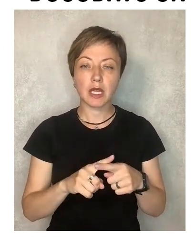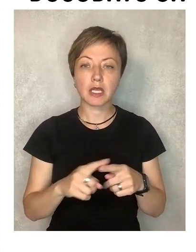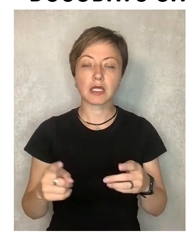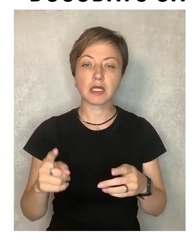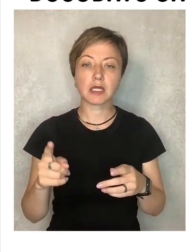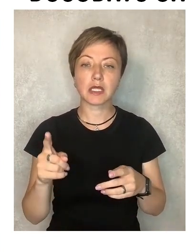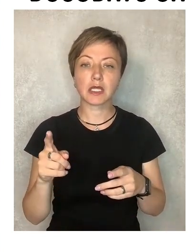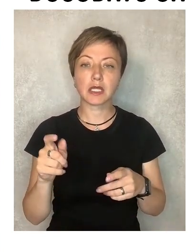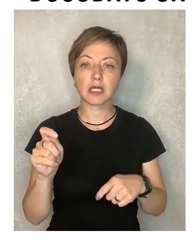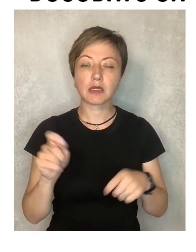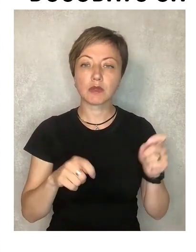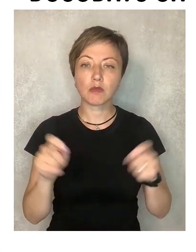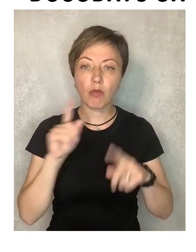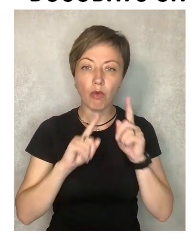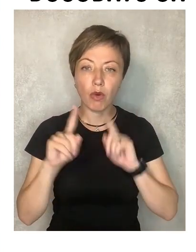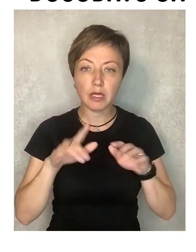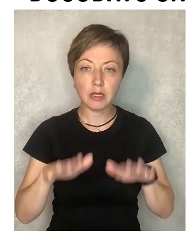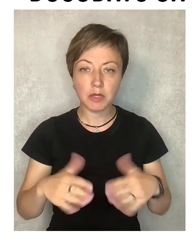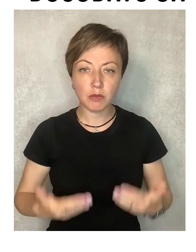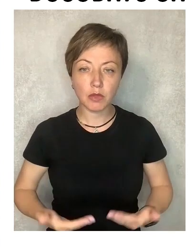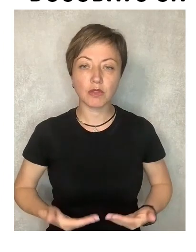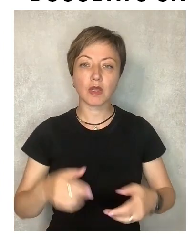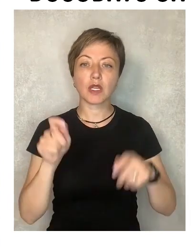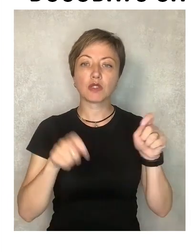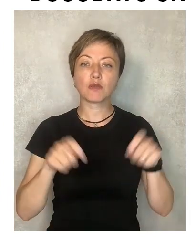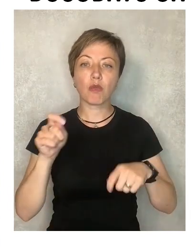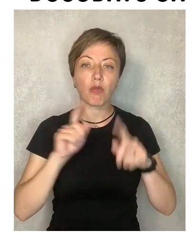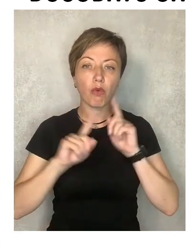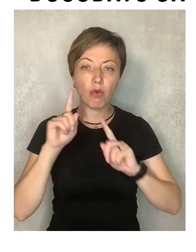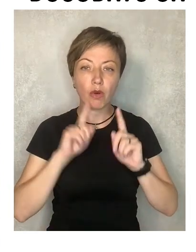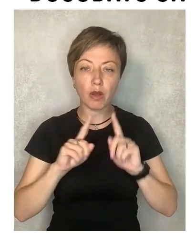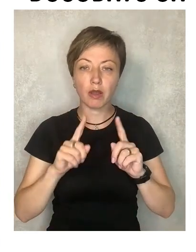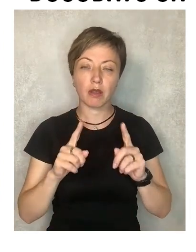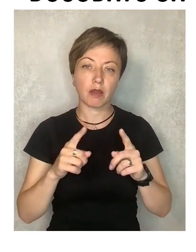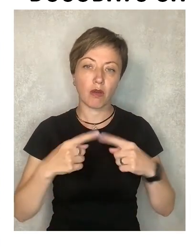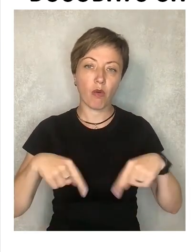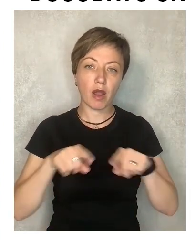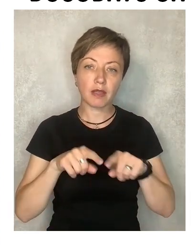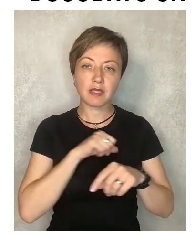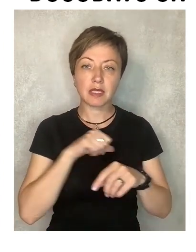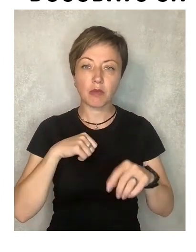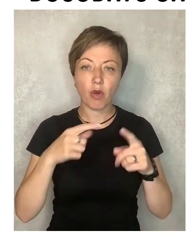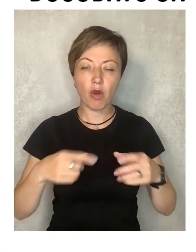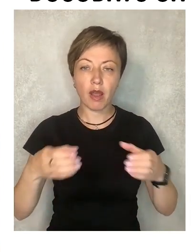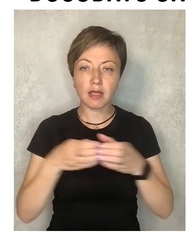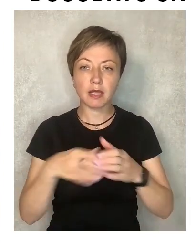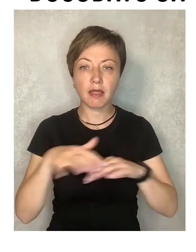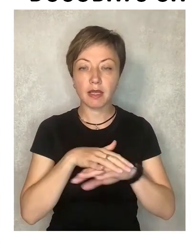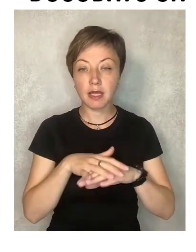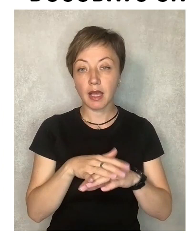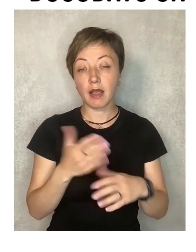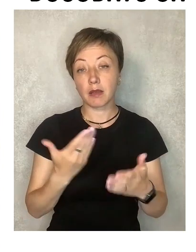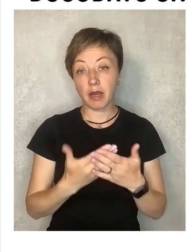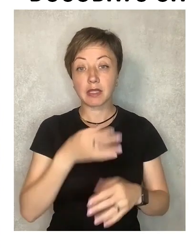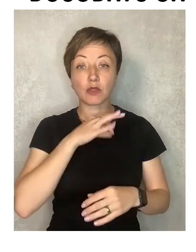місцем проживання, збори органи самоорганізації населення і так далі. Якщо казати про те, які з них не застосовують, і реально